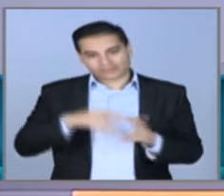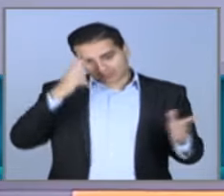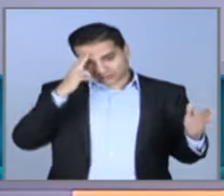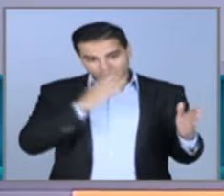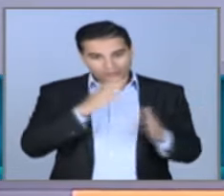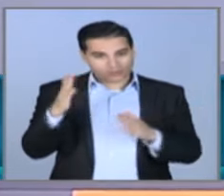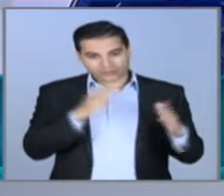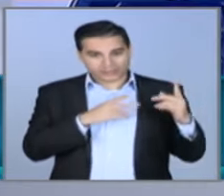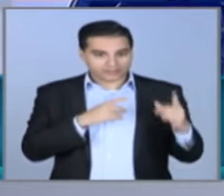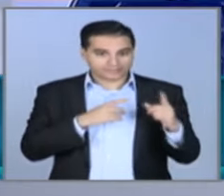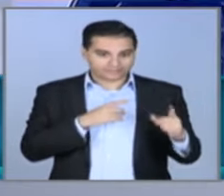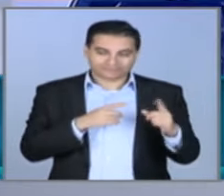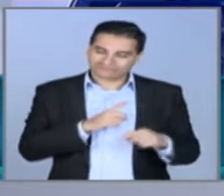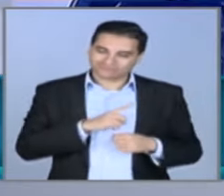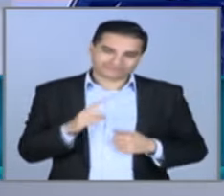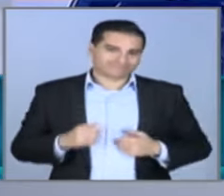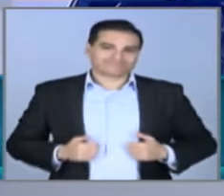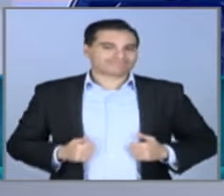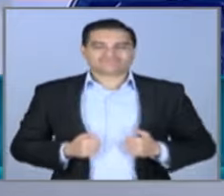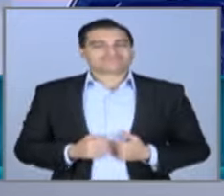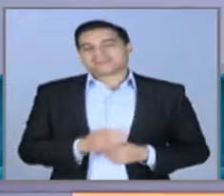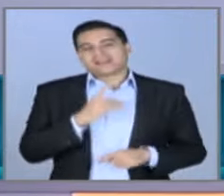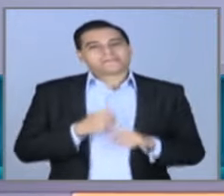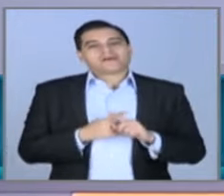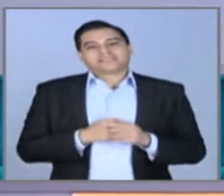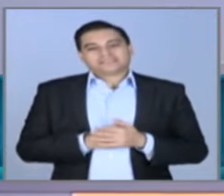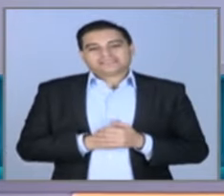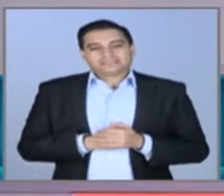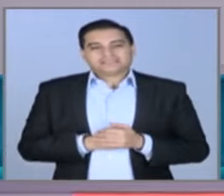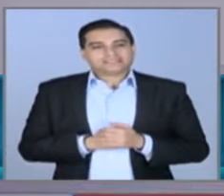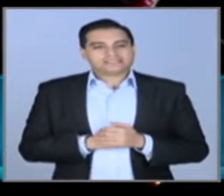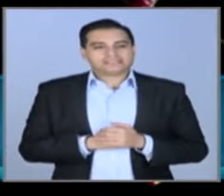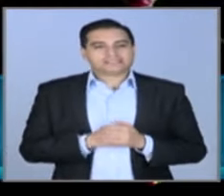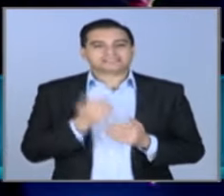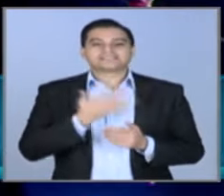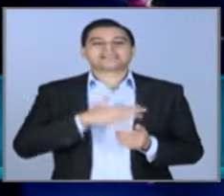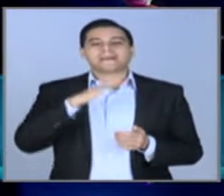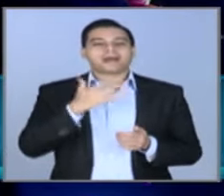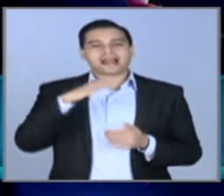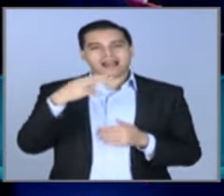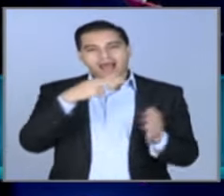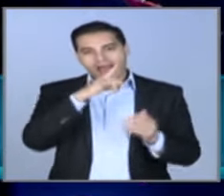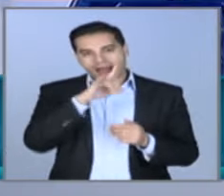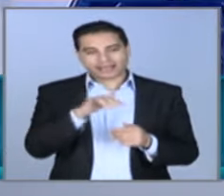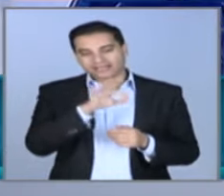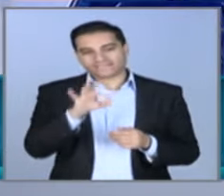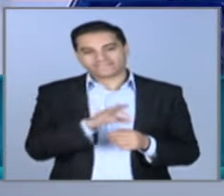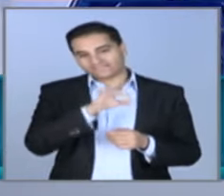السعودية؟ لا مش السعودية، إجابة خاطئة. جبل علي طبعاً